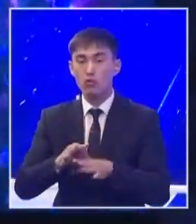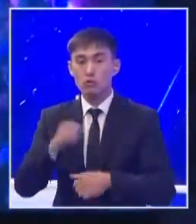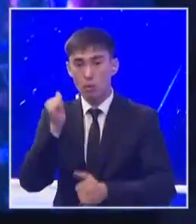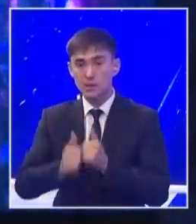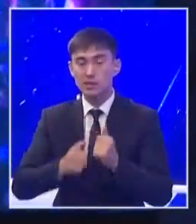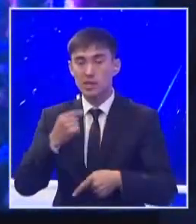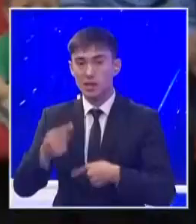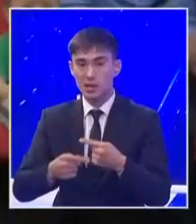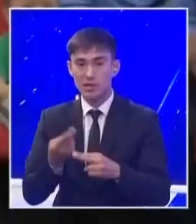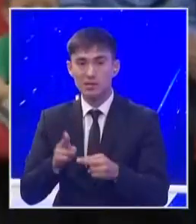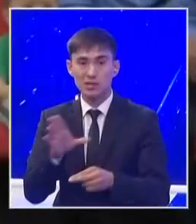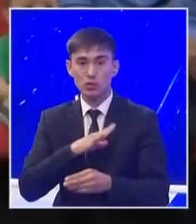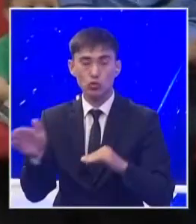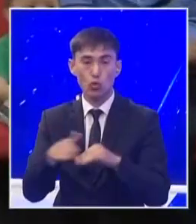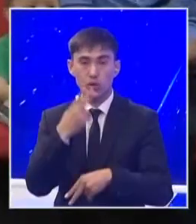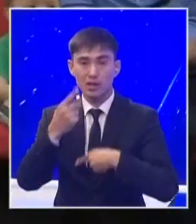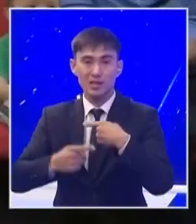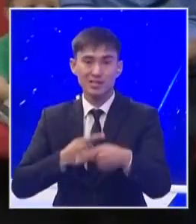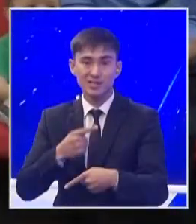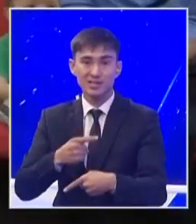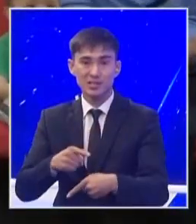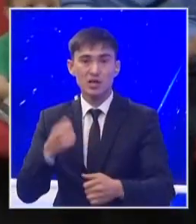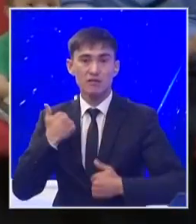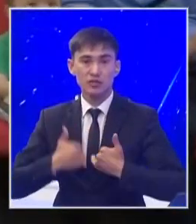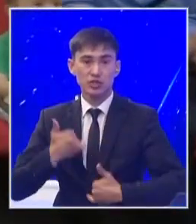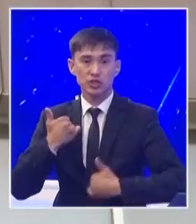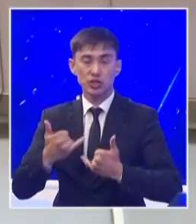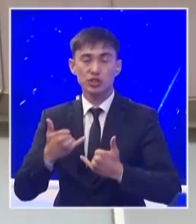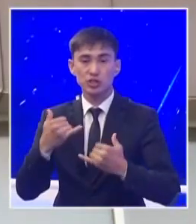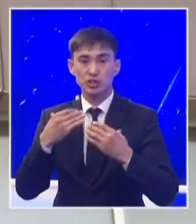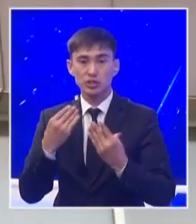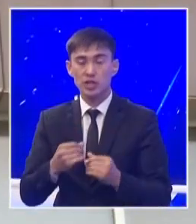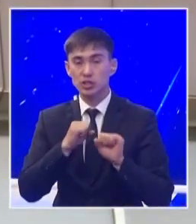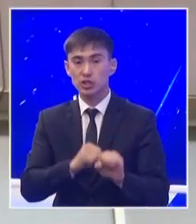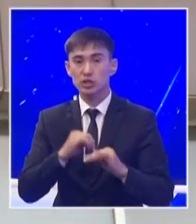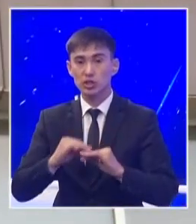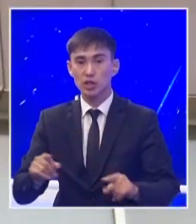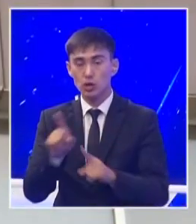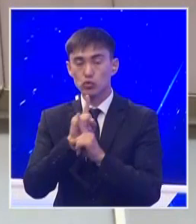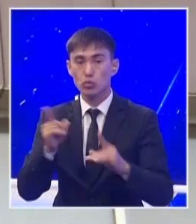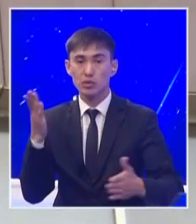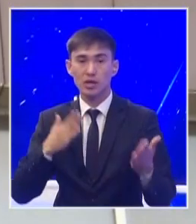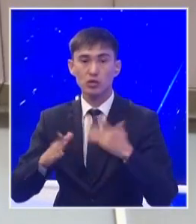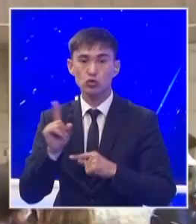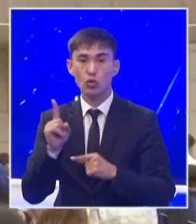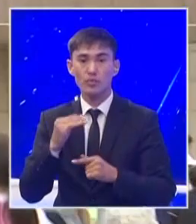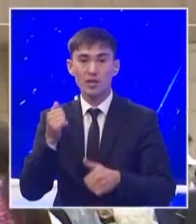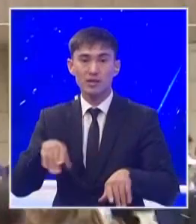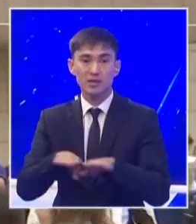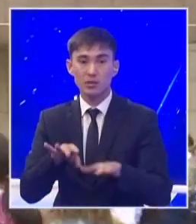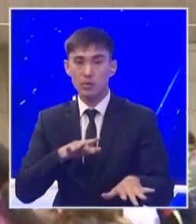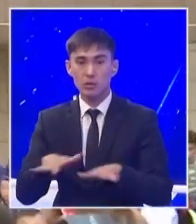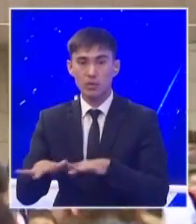проводится постоянно. Это стало доброй традицией и не только в честь Дня защиты детей. Особенно отрадно, что в стороне от